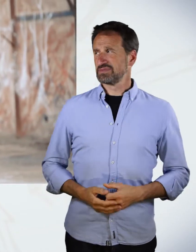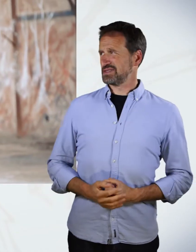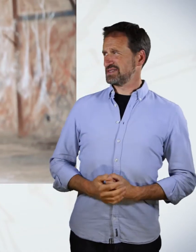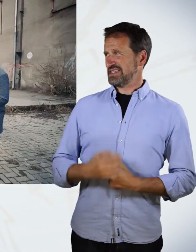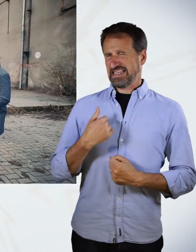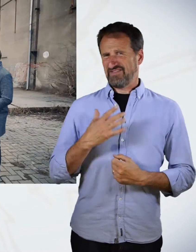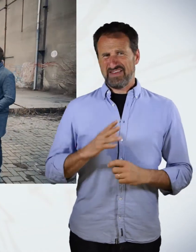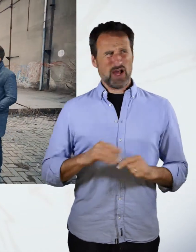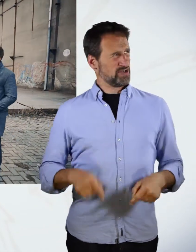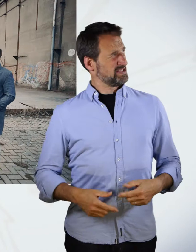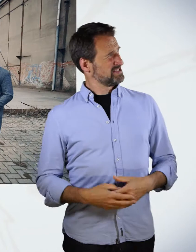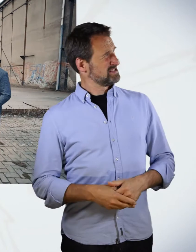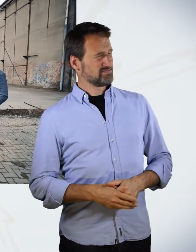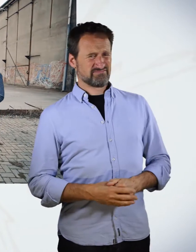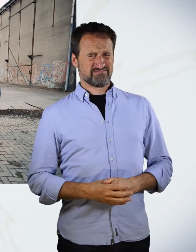möchte.